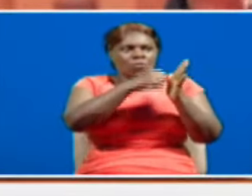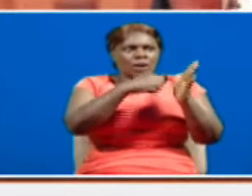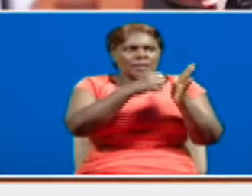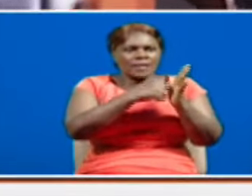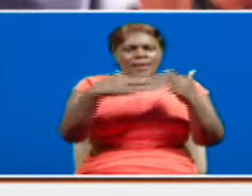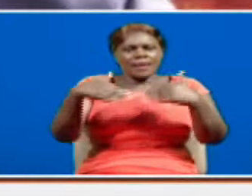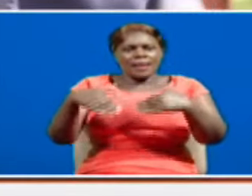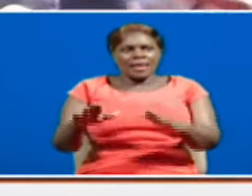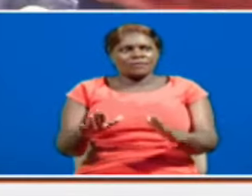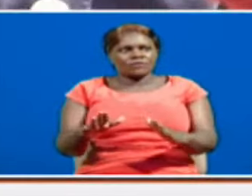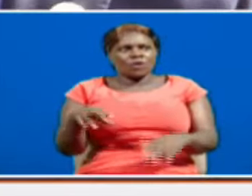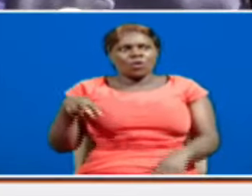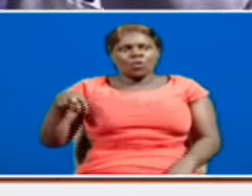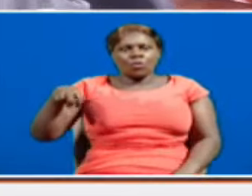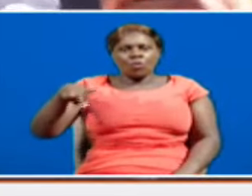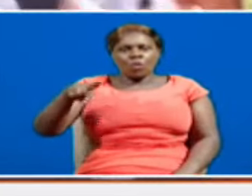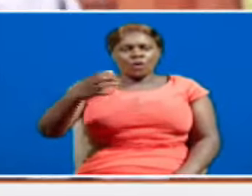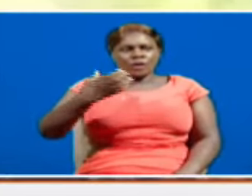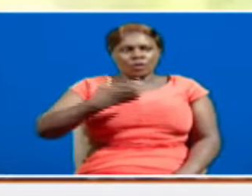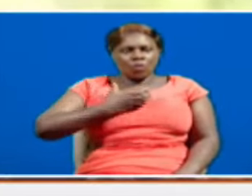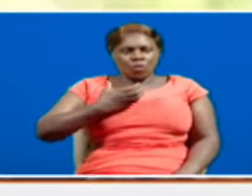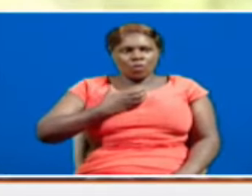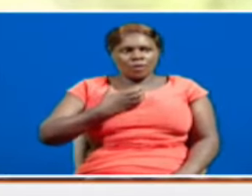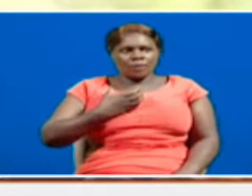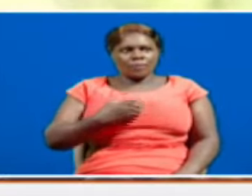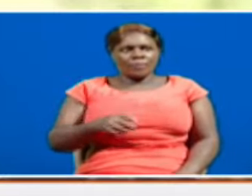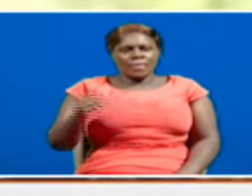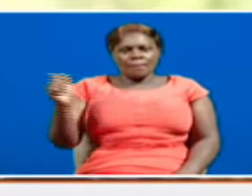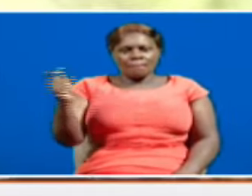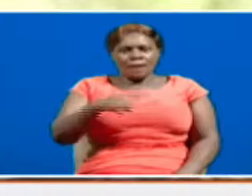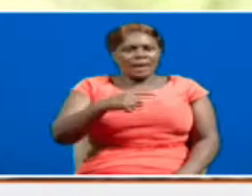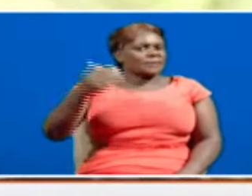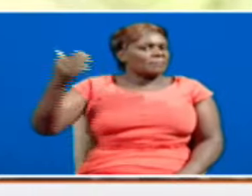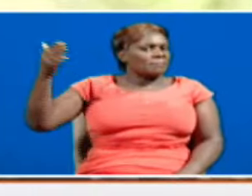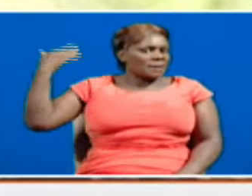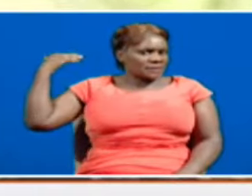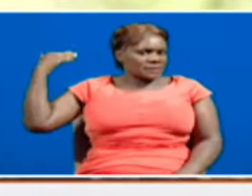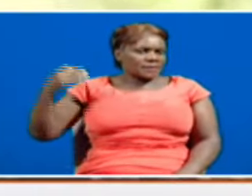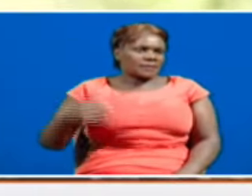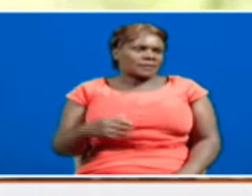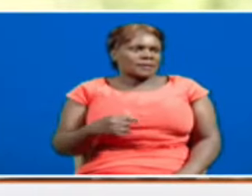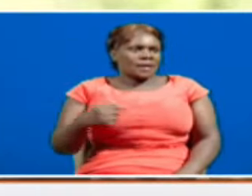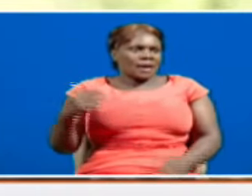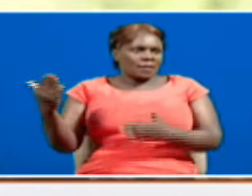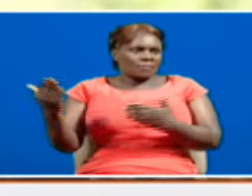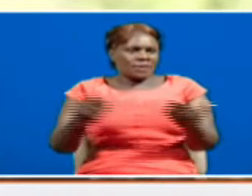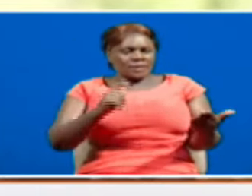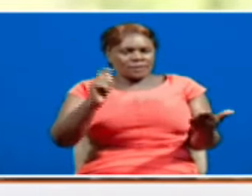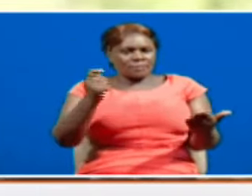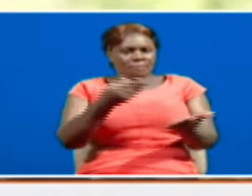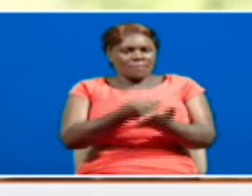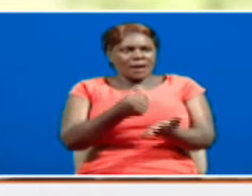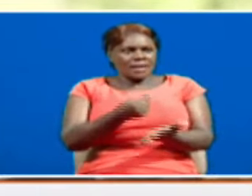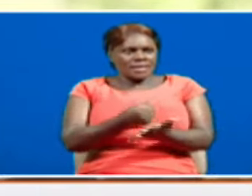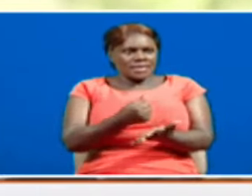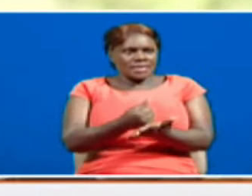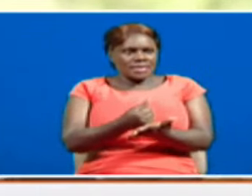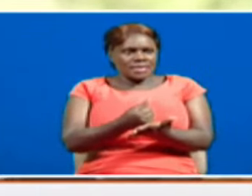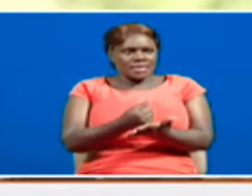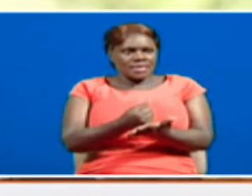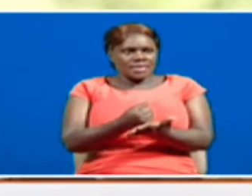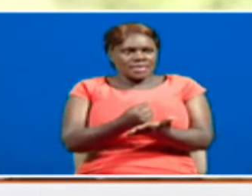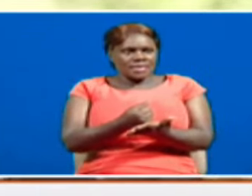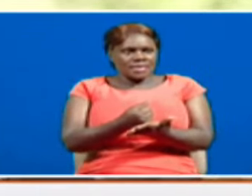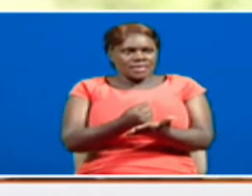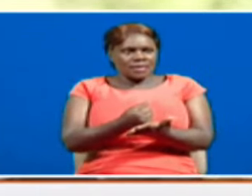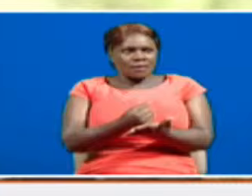left there walking on their own feet. Mwezi uliopita nilieleza wa Kenya ile pesa ambayo ilipotea kwa Edu